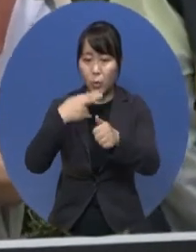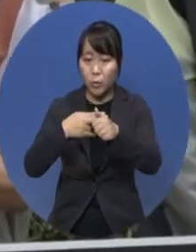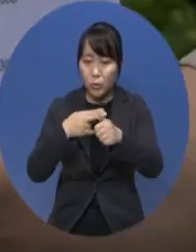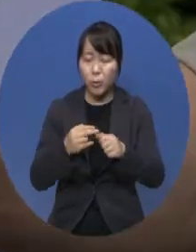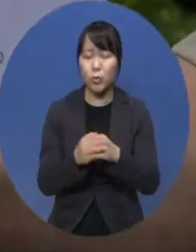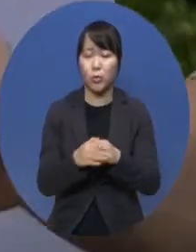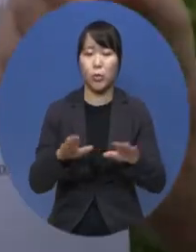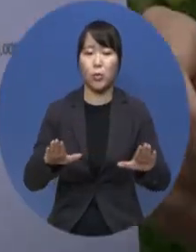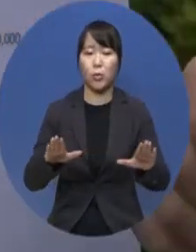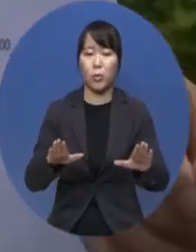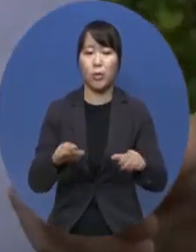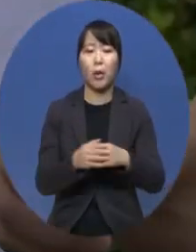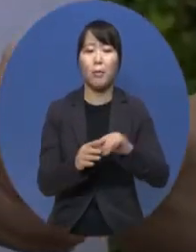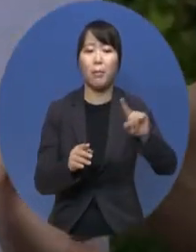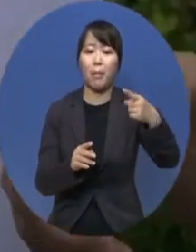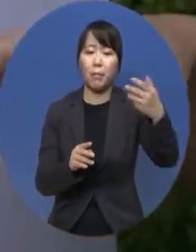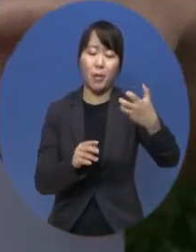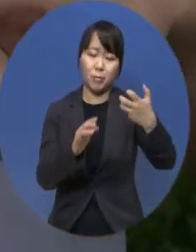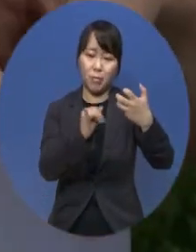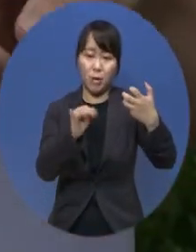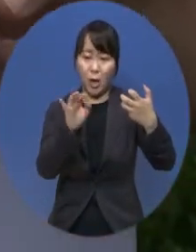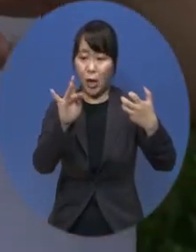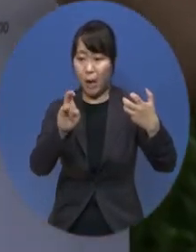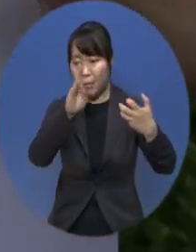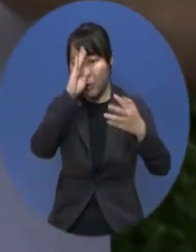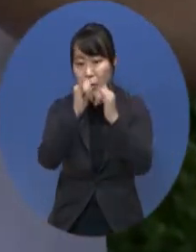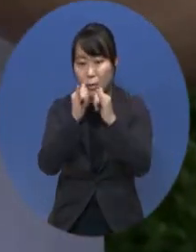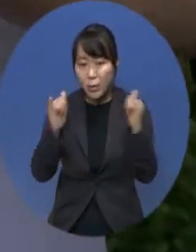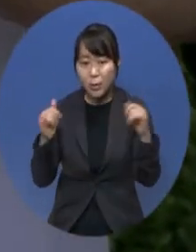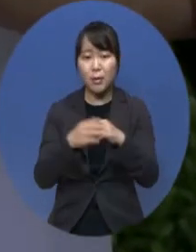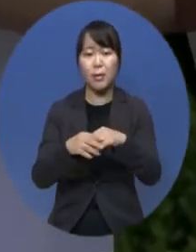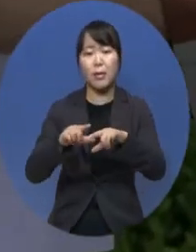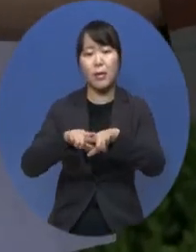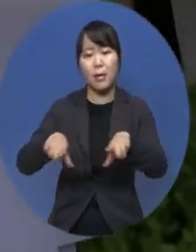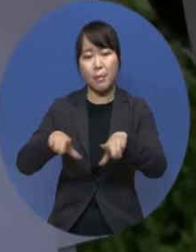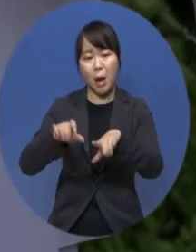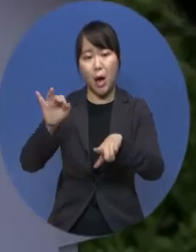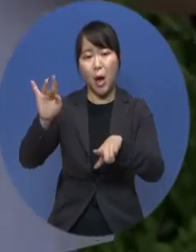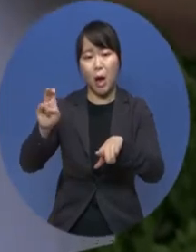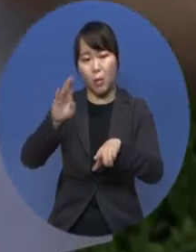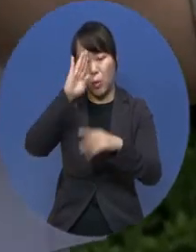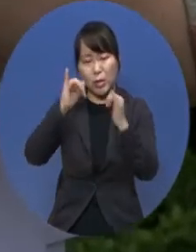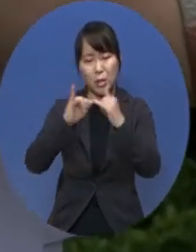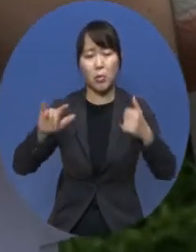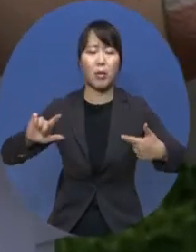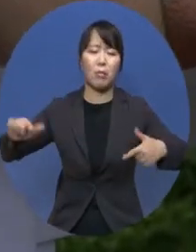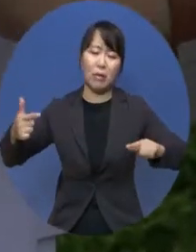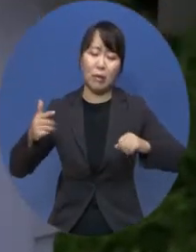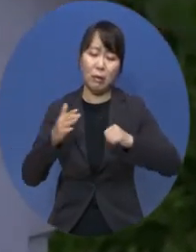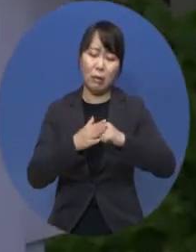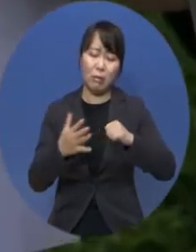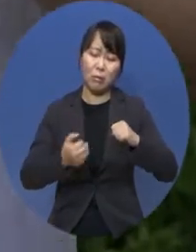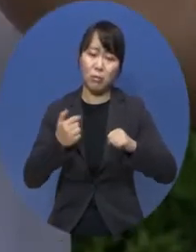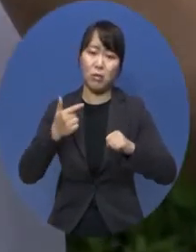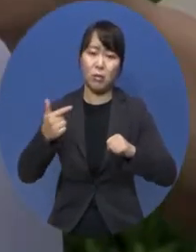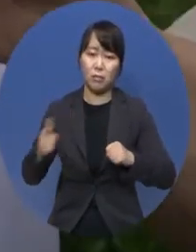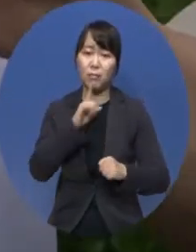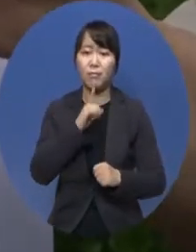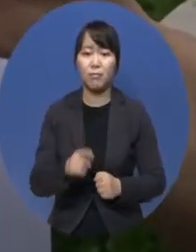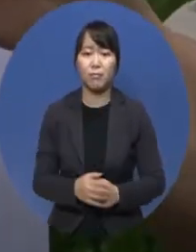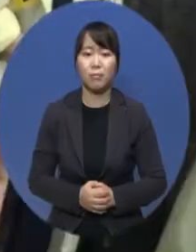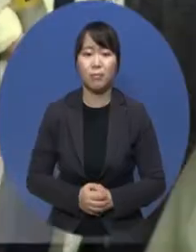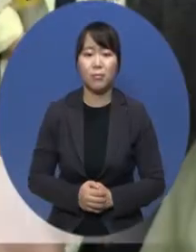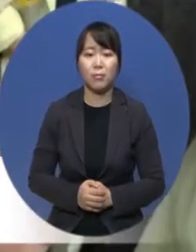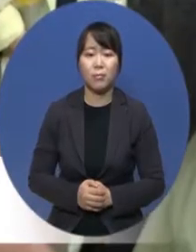이번에 노출된 180명의 암 환자들은 일반 암 환자들보다 다르게 나타나 충격을 주고 있다고